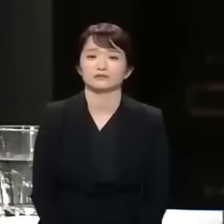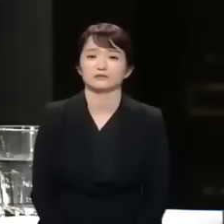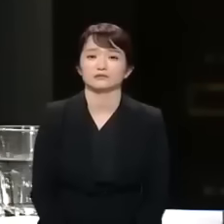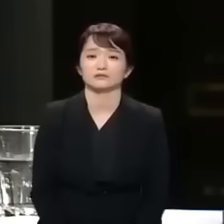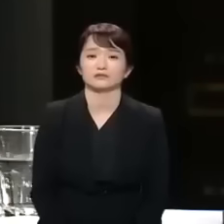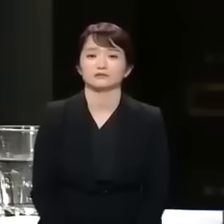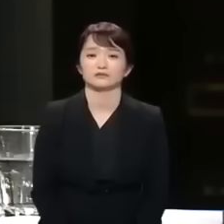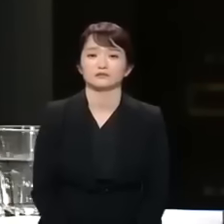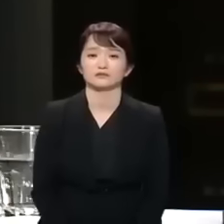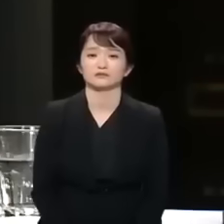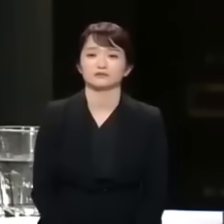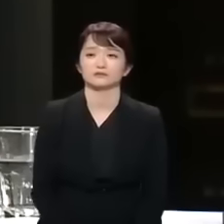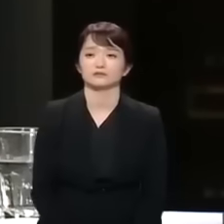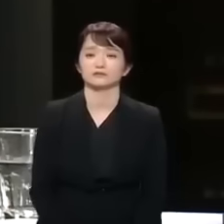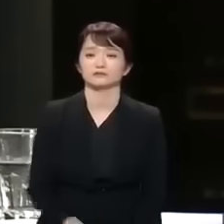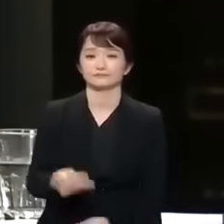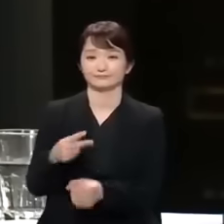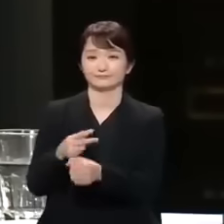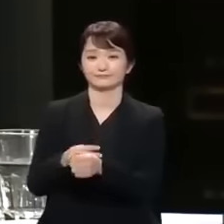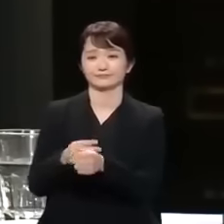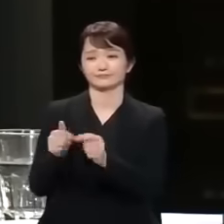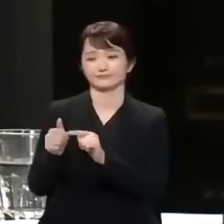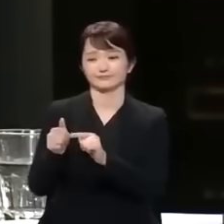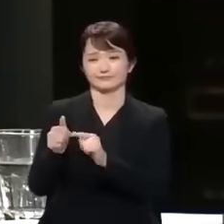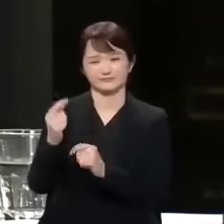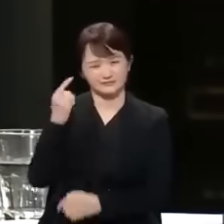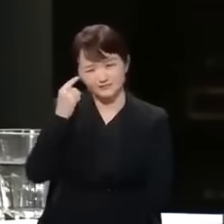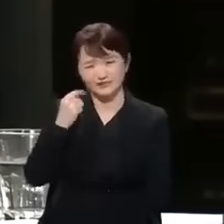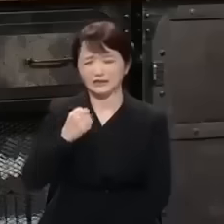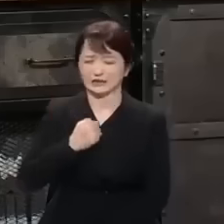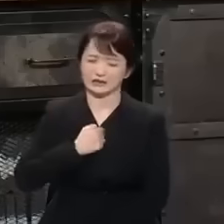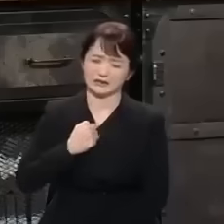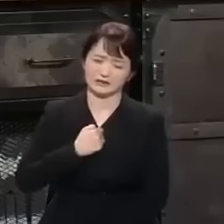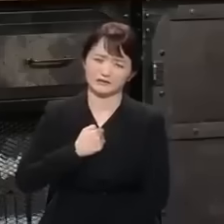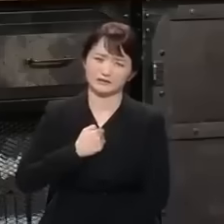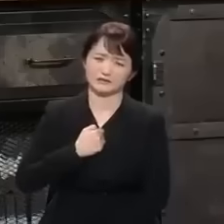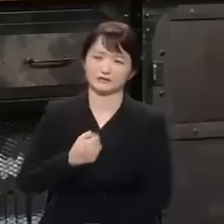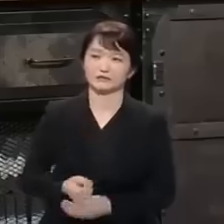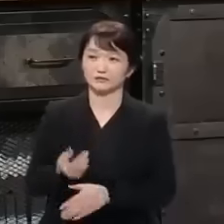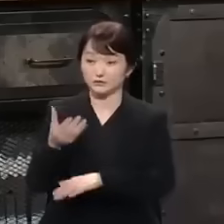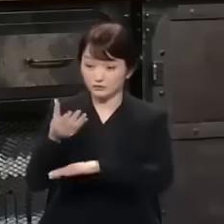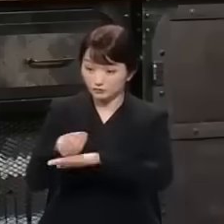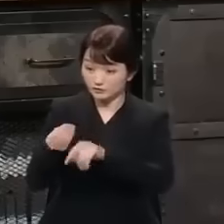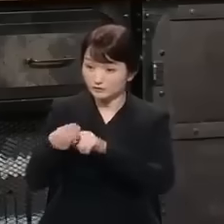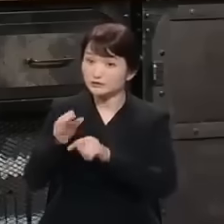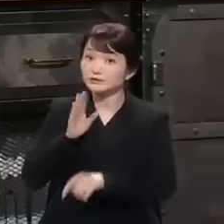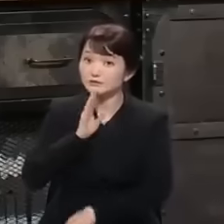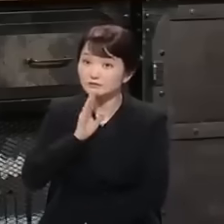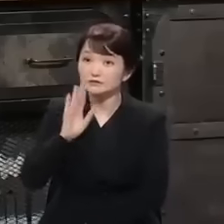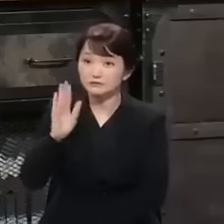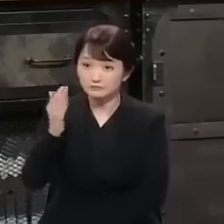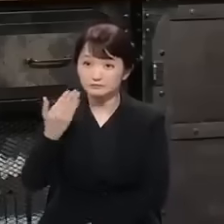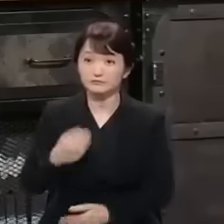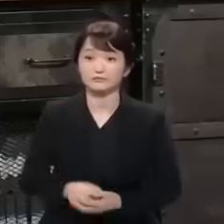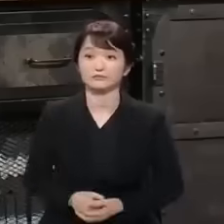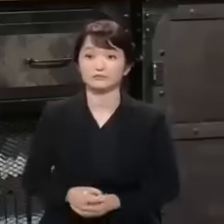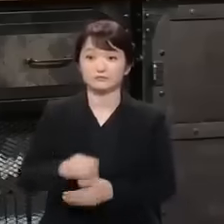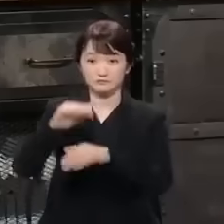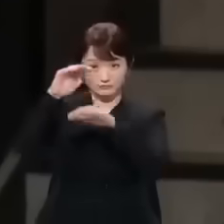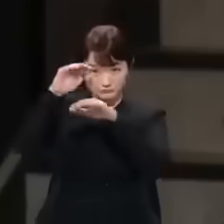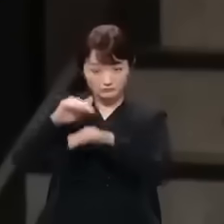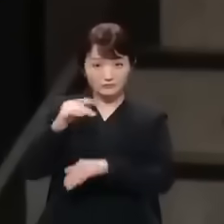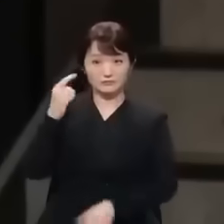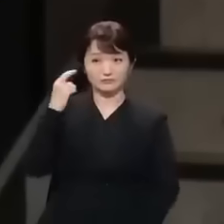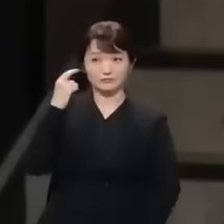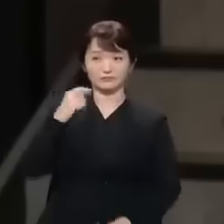전화했지음 자 수님 예 답하네요 저 치니까 팩트가 되겠죠 그런데 그 내용을 들어 보면은 뭐